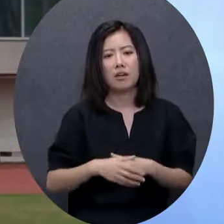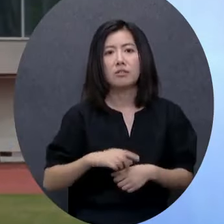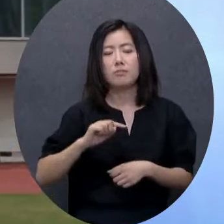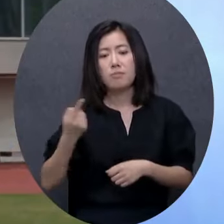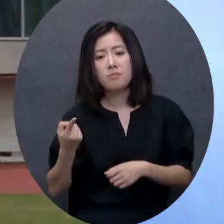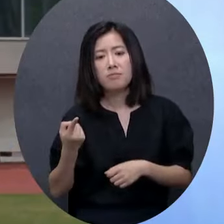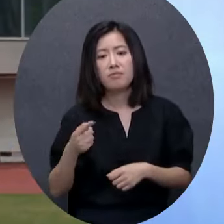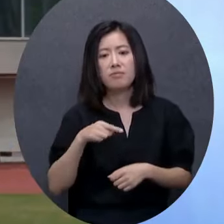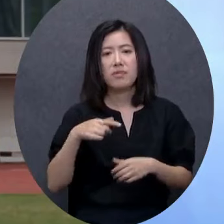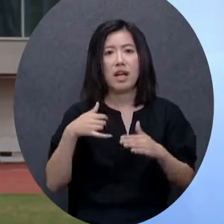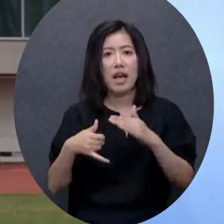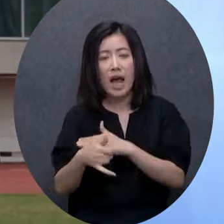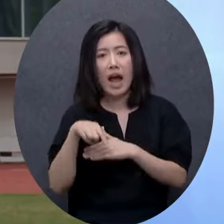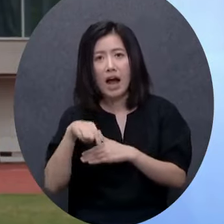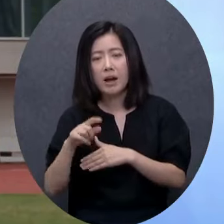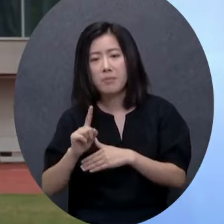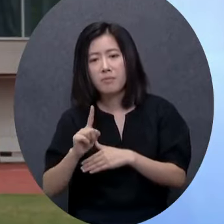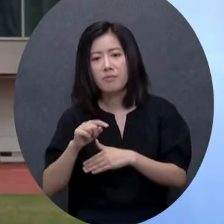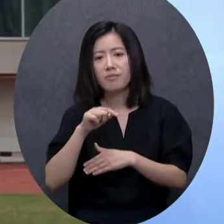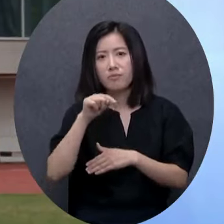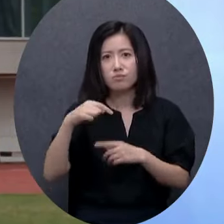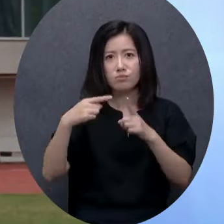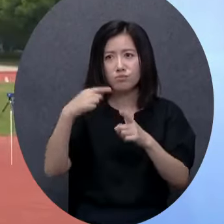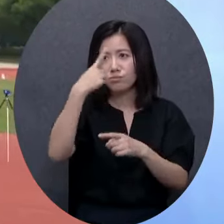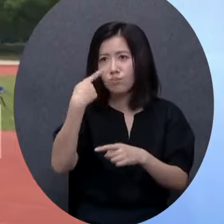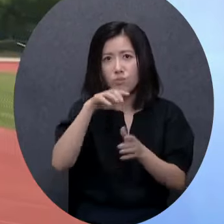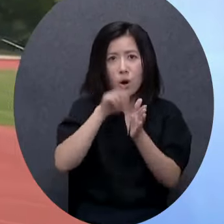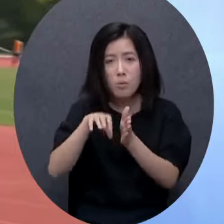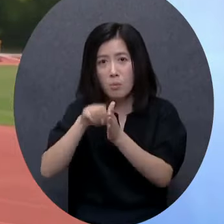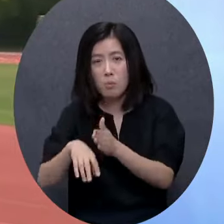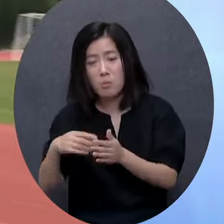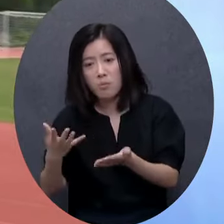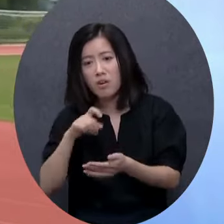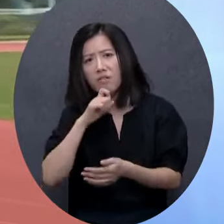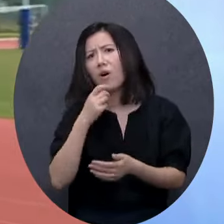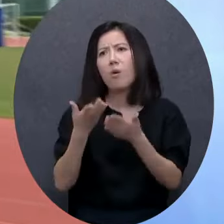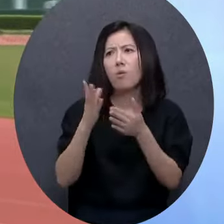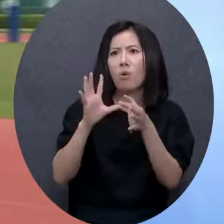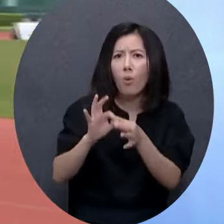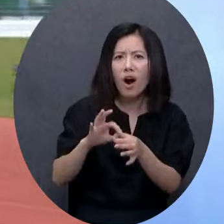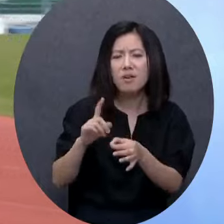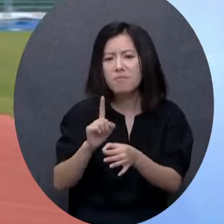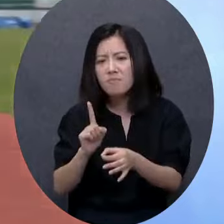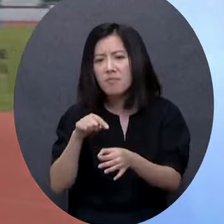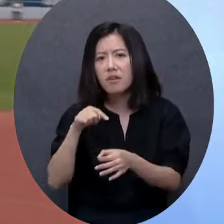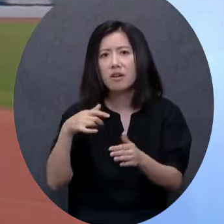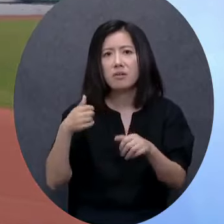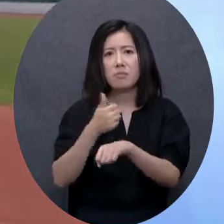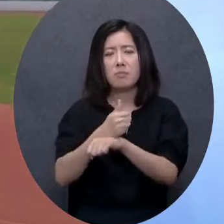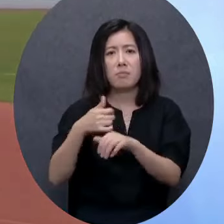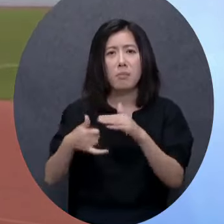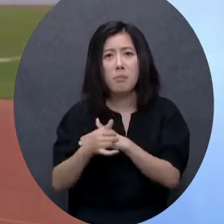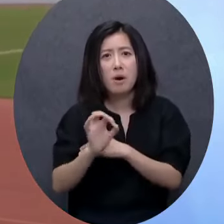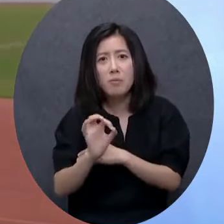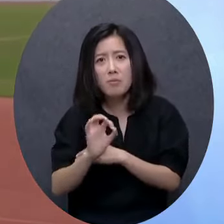方面就係即係究竟喺個入門版嗰度，我哋會唔會遺漏咗一啲人啊？佢係因為某一啲原因而少咗個機會入嚟咧？